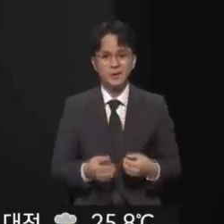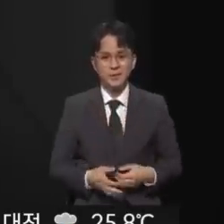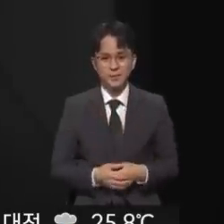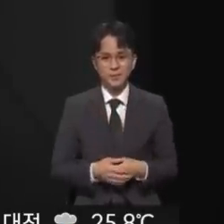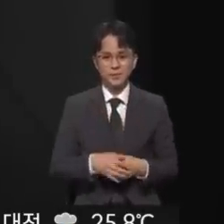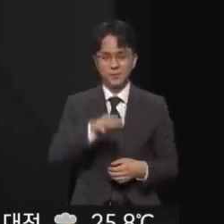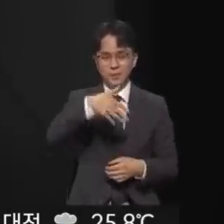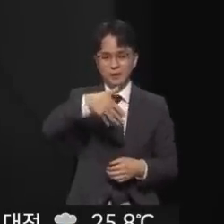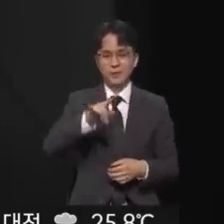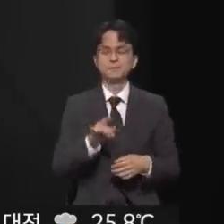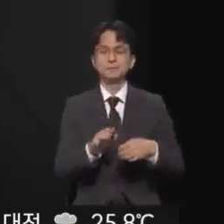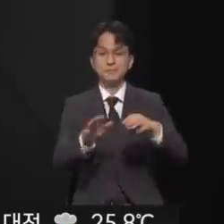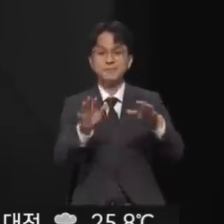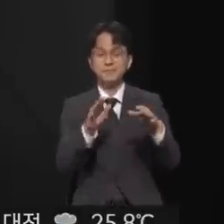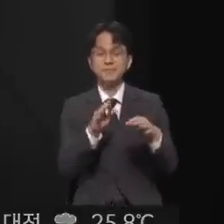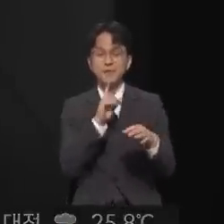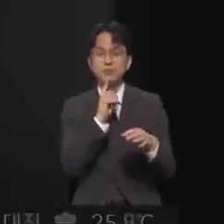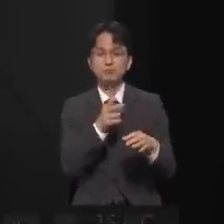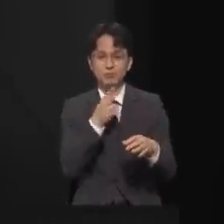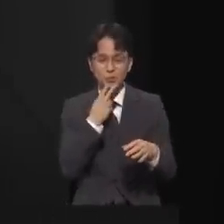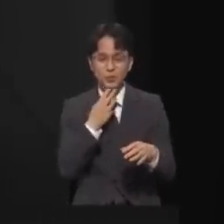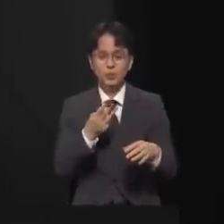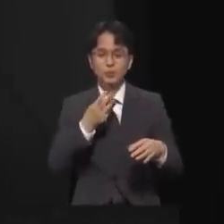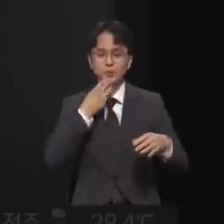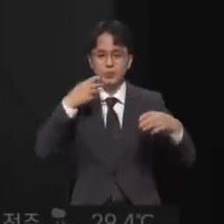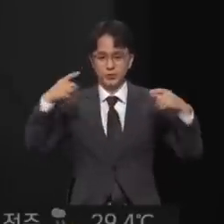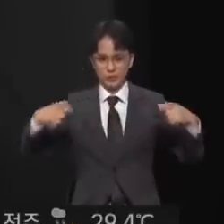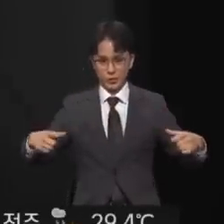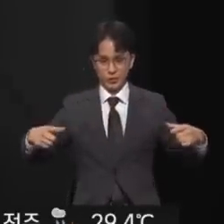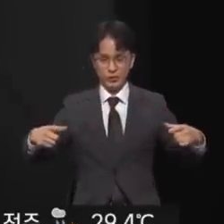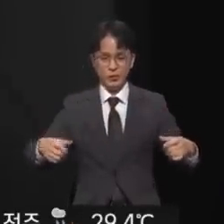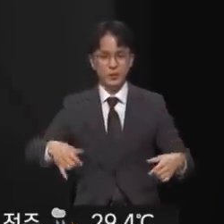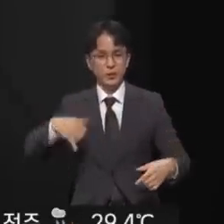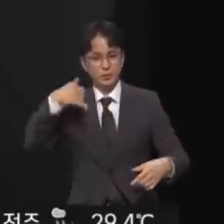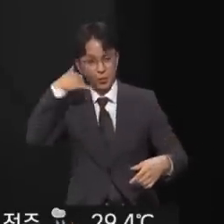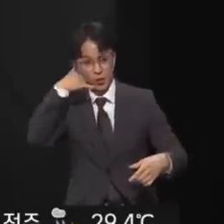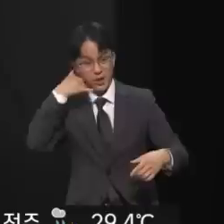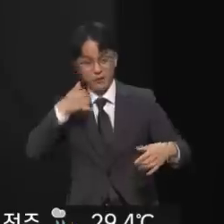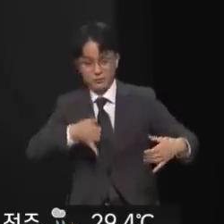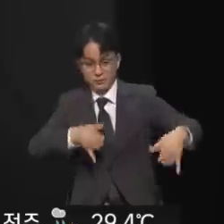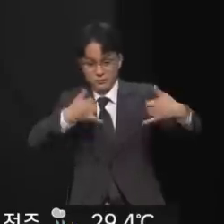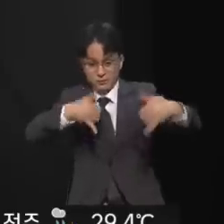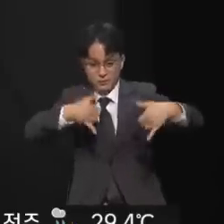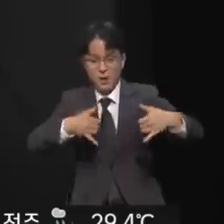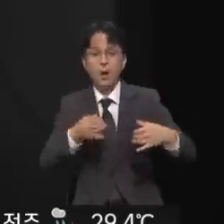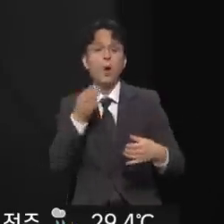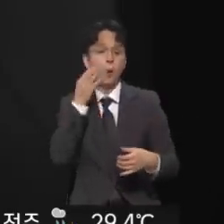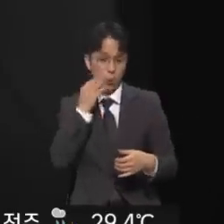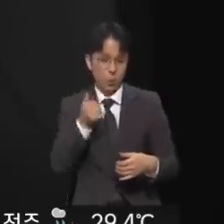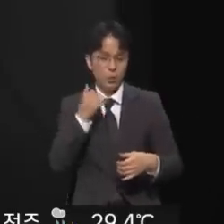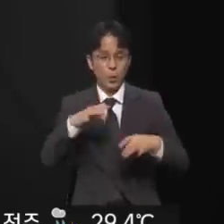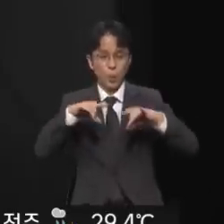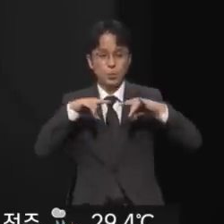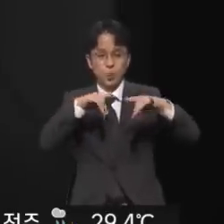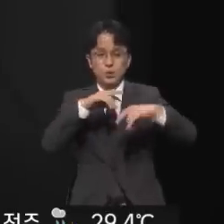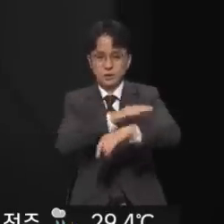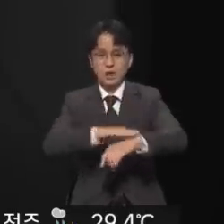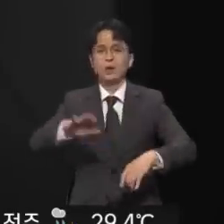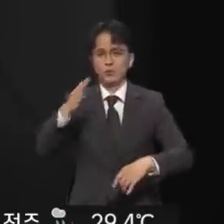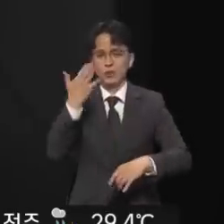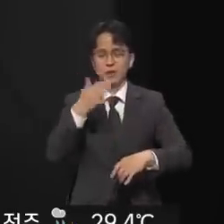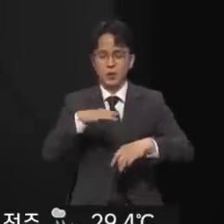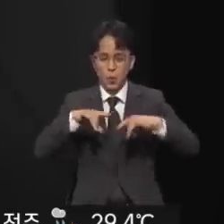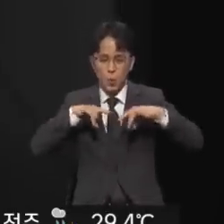대한 시설이 잘 돼 있어서 다행히 대통령이 전화로 지시를 할 수 있었던 상황이 나겠지만 만일 이게 그냥 자연